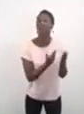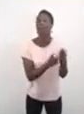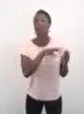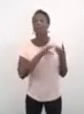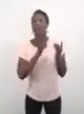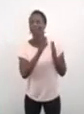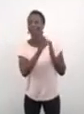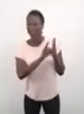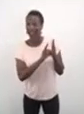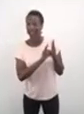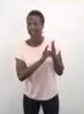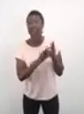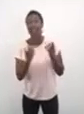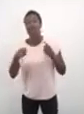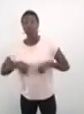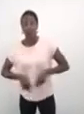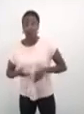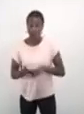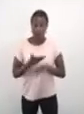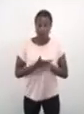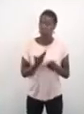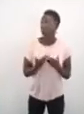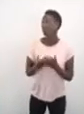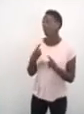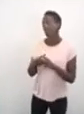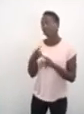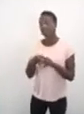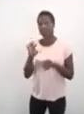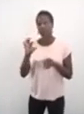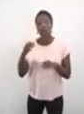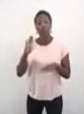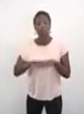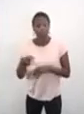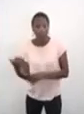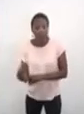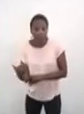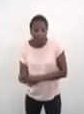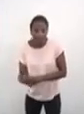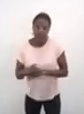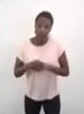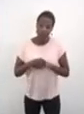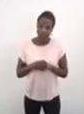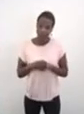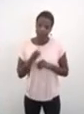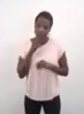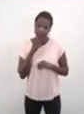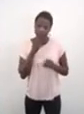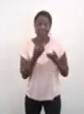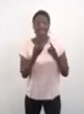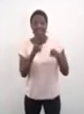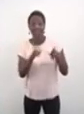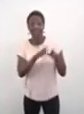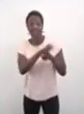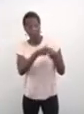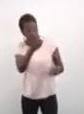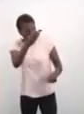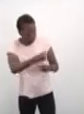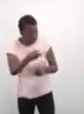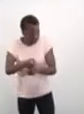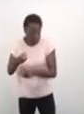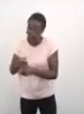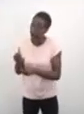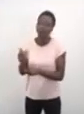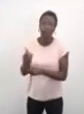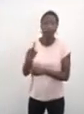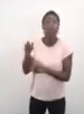précédent gouvernement et c'est une très bonne chose, mais ils sont restés au milieu du gué. Au lieu de l'imposer à toutes les collectivités, ils ont déclaré que seules les collectivités